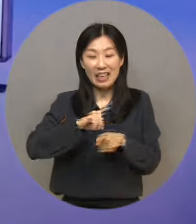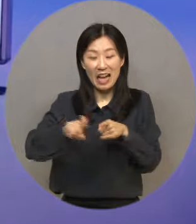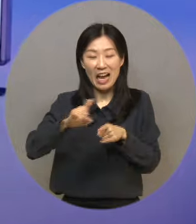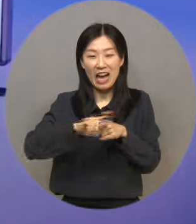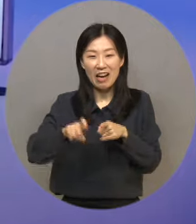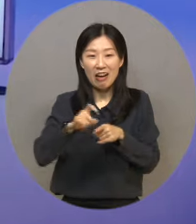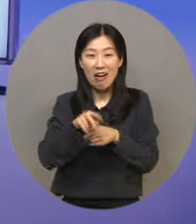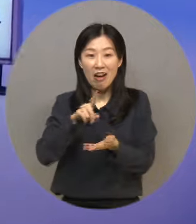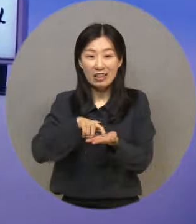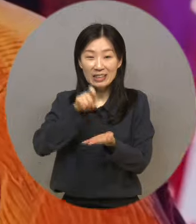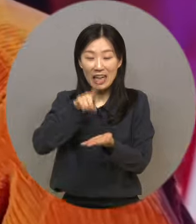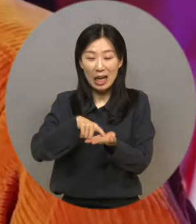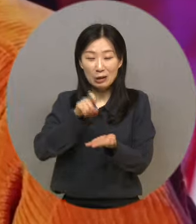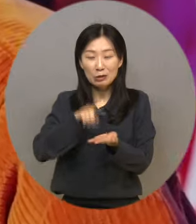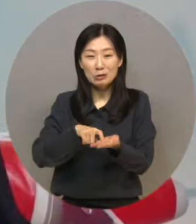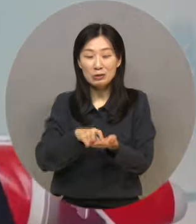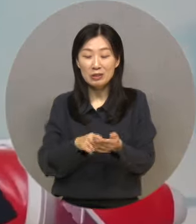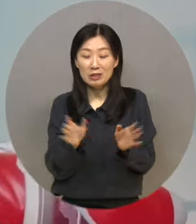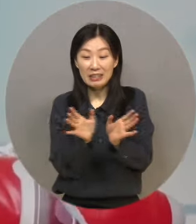둘이서 간다면